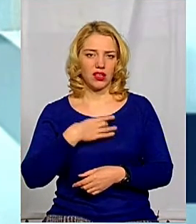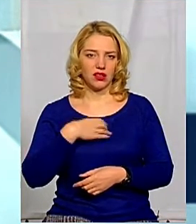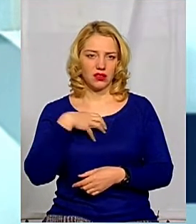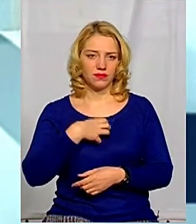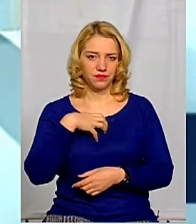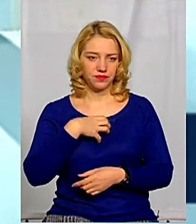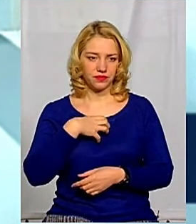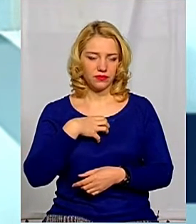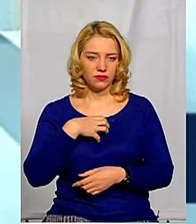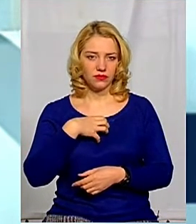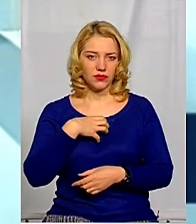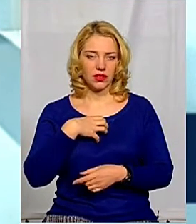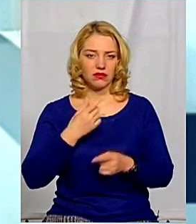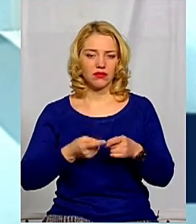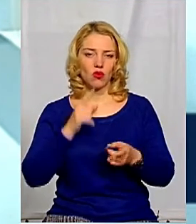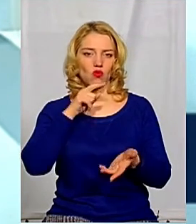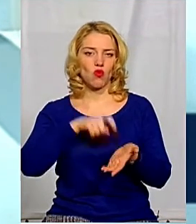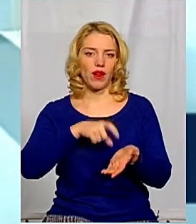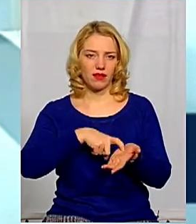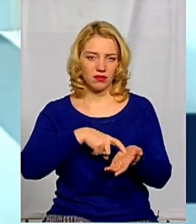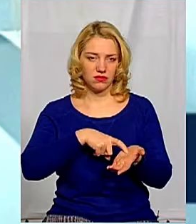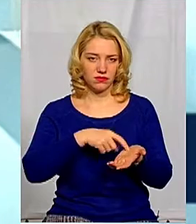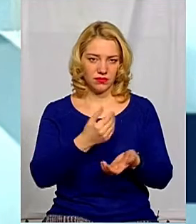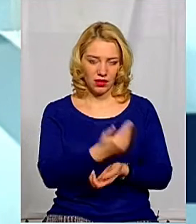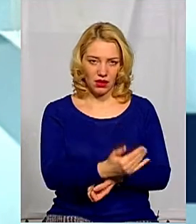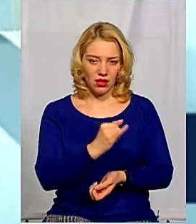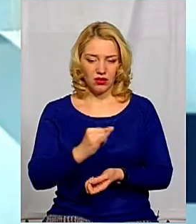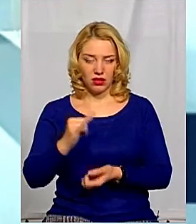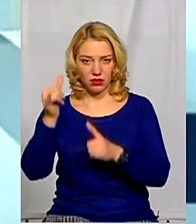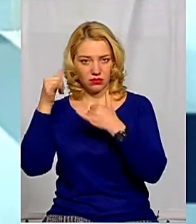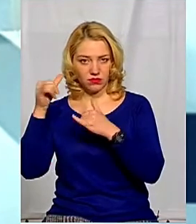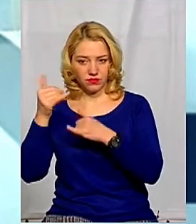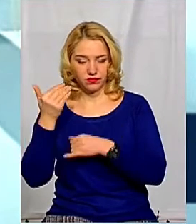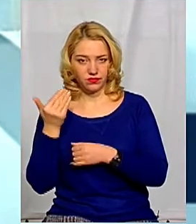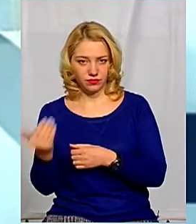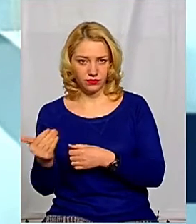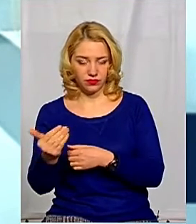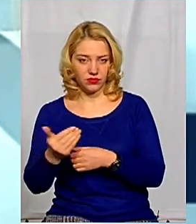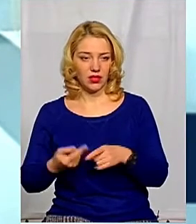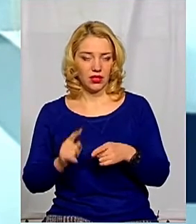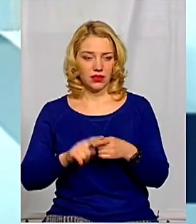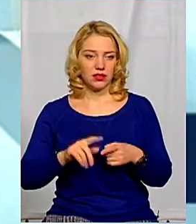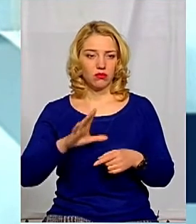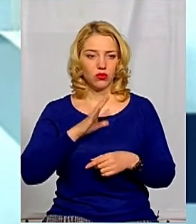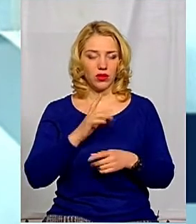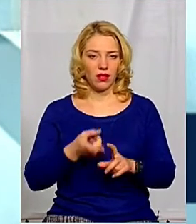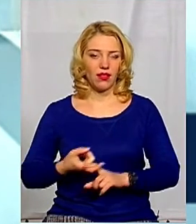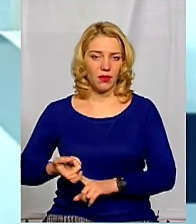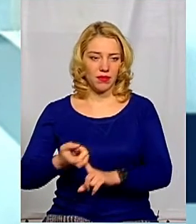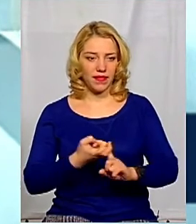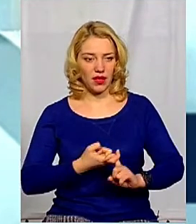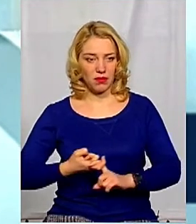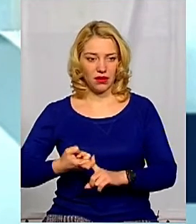бронхіту курей та вірусу великої рогатої худоби. В той час це була